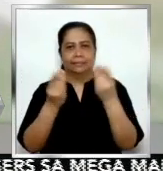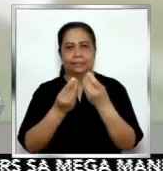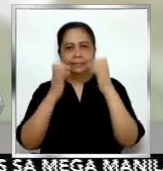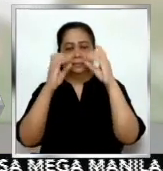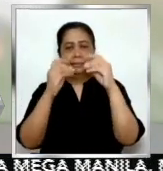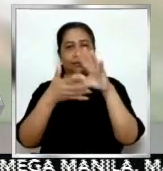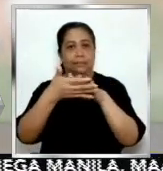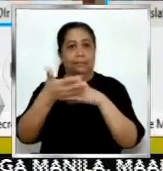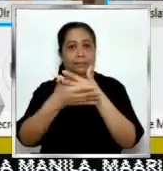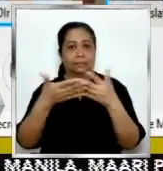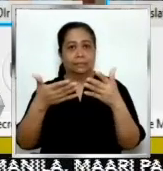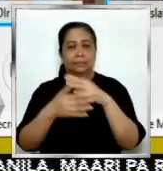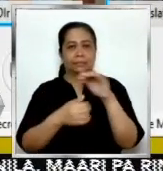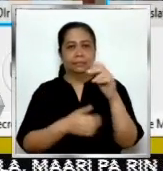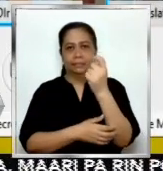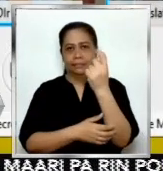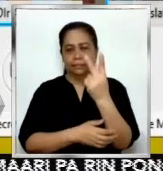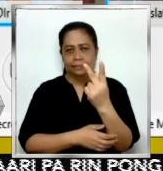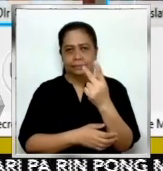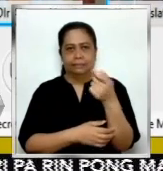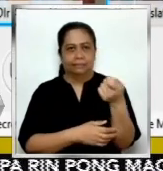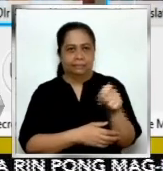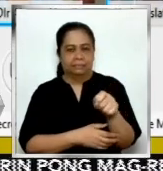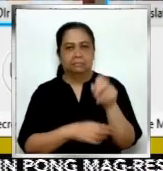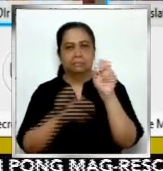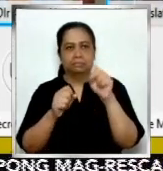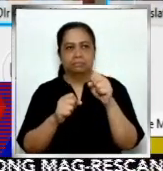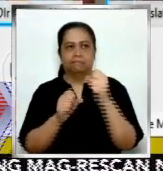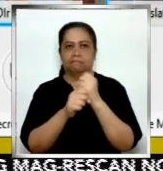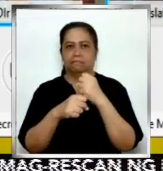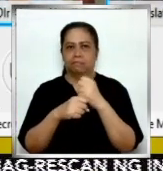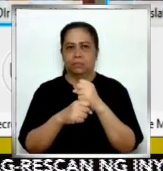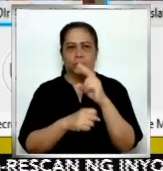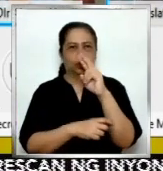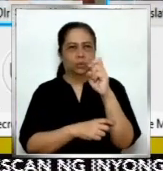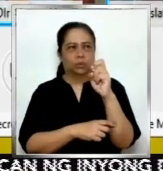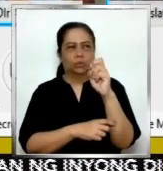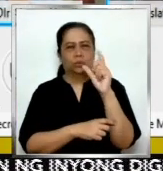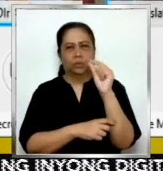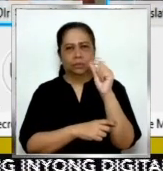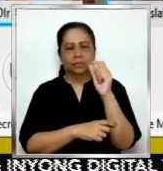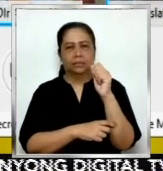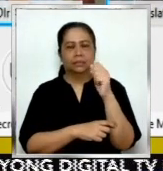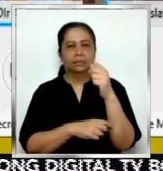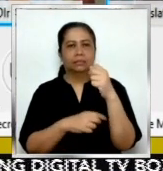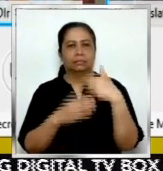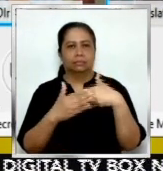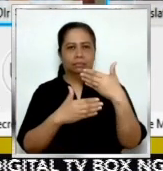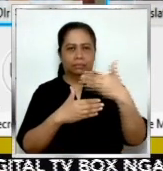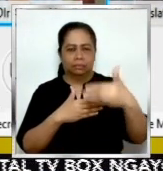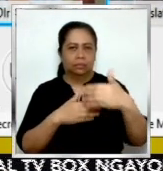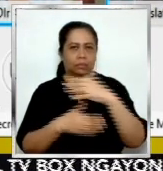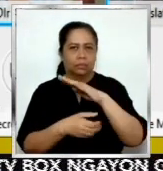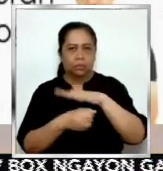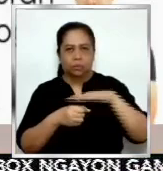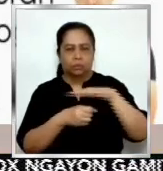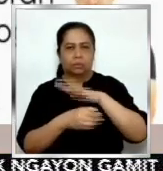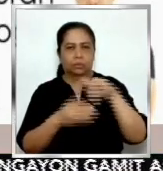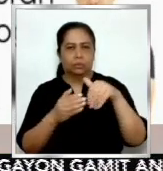at sa mga TV channel. We should be able to produce 220 episodes covering all the subject areas